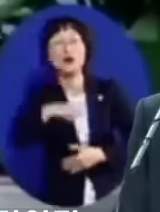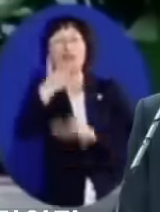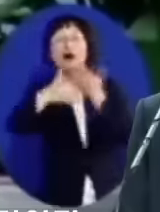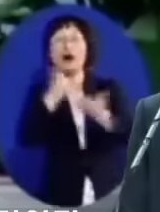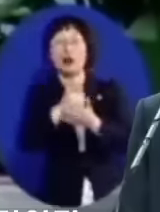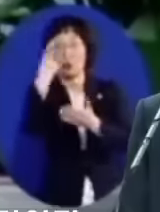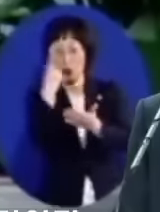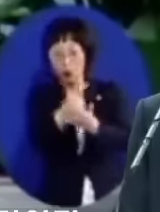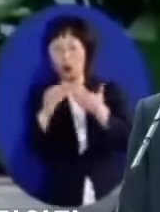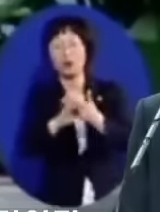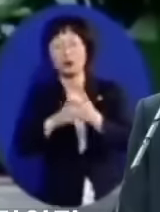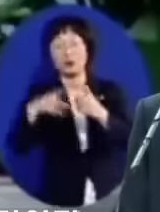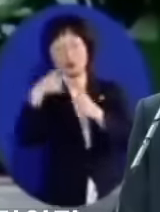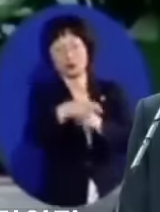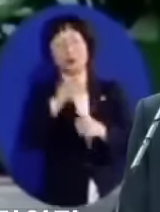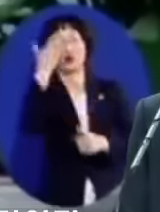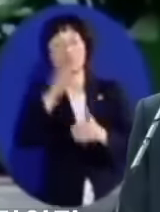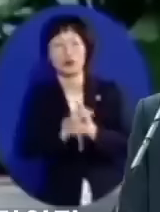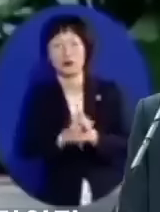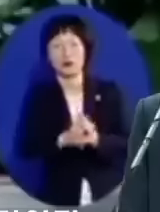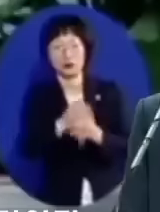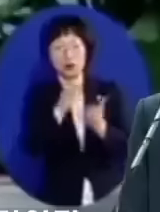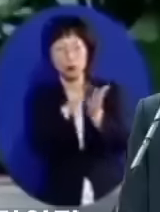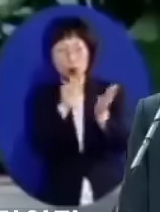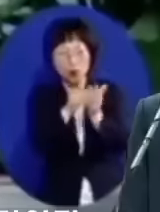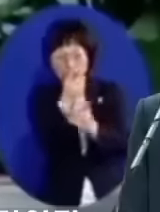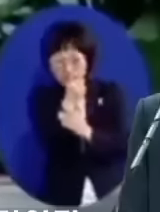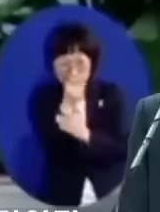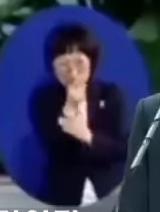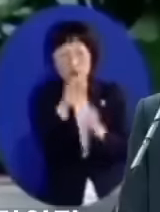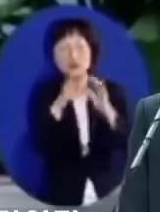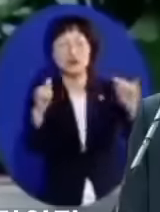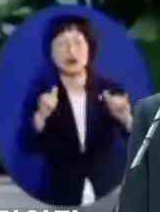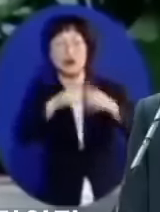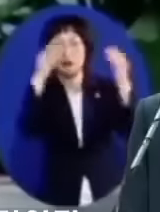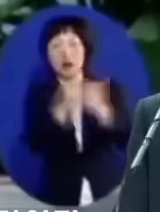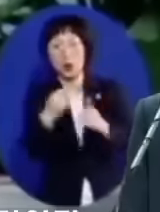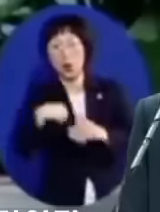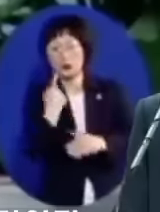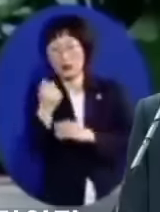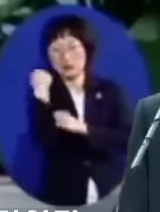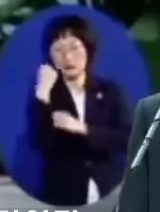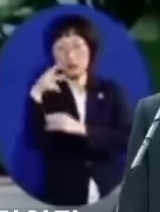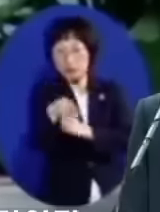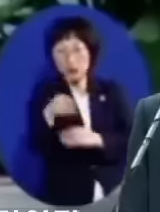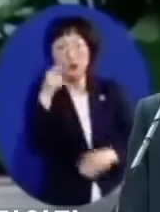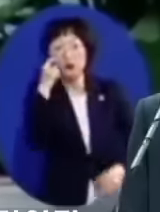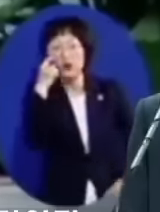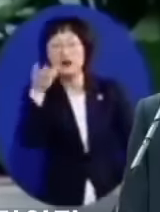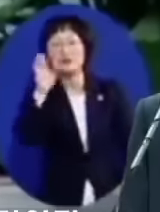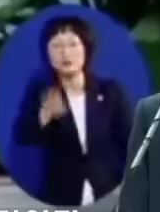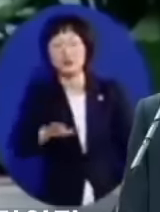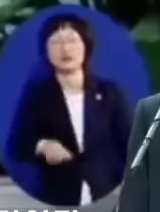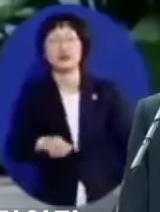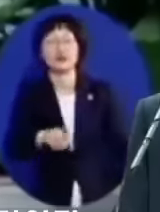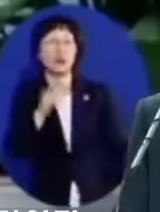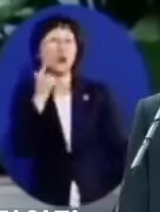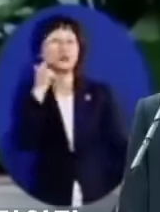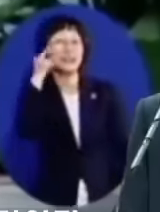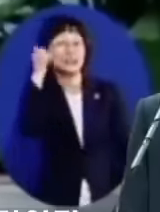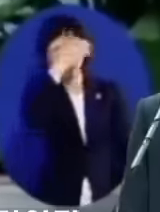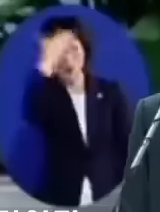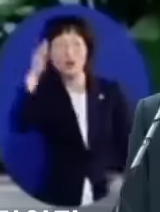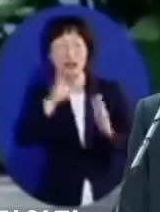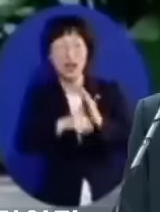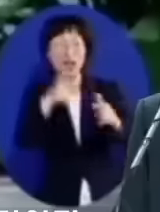도와주시고 도박광이 자기 힘으로는 도박에서 놓여나지 못합니다. 제가 젊을 때 목포에 가서 부흥회를